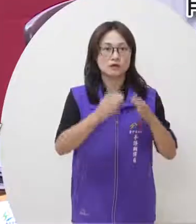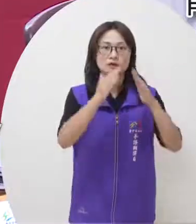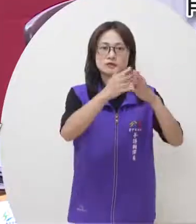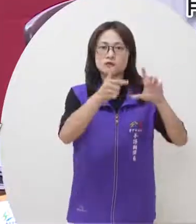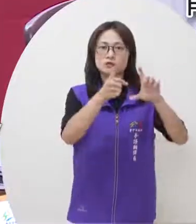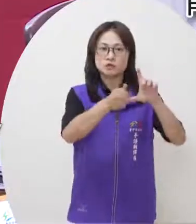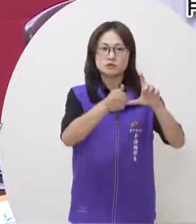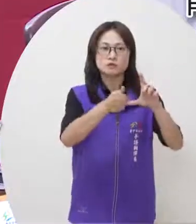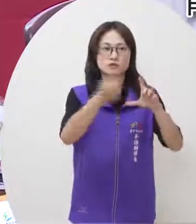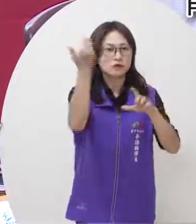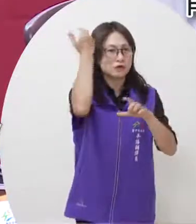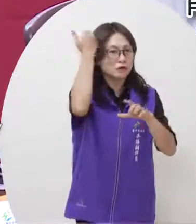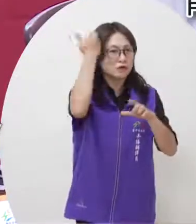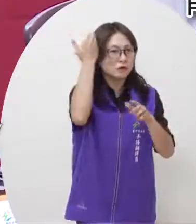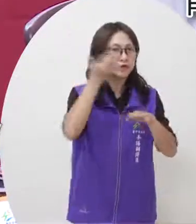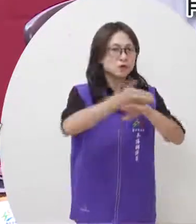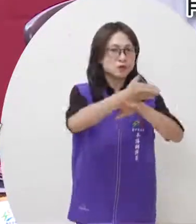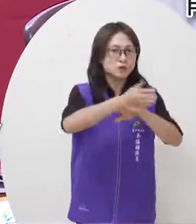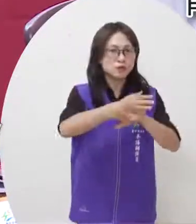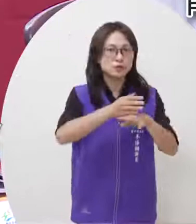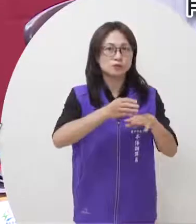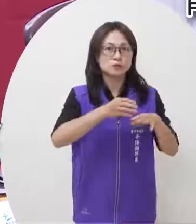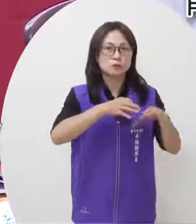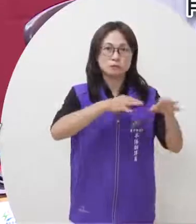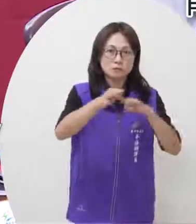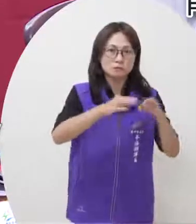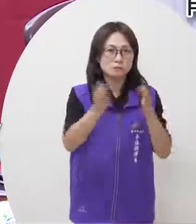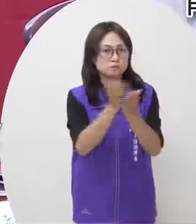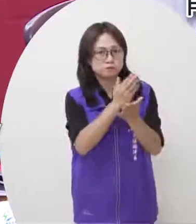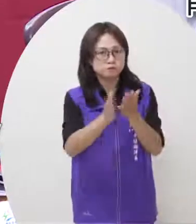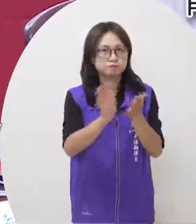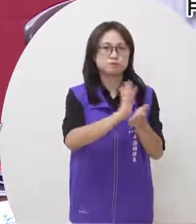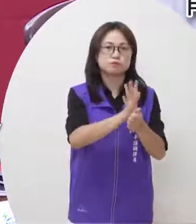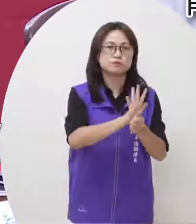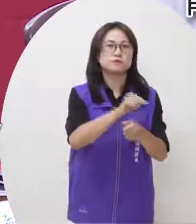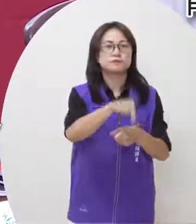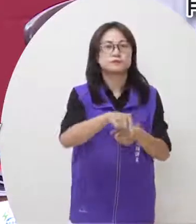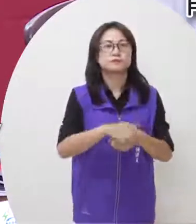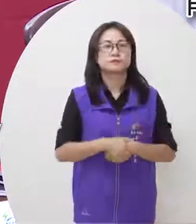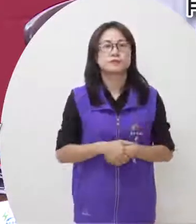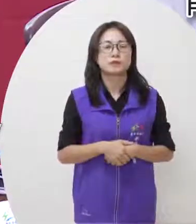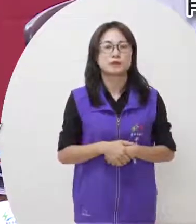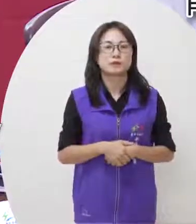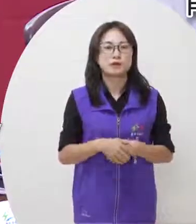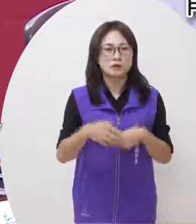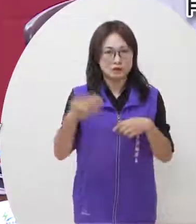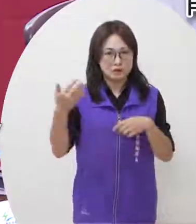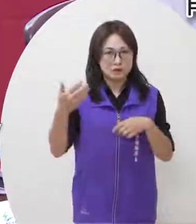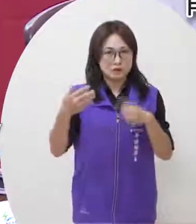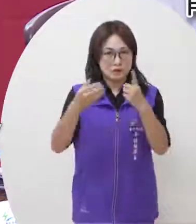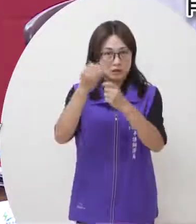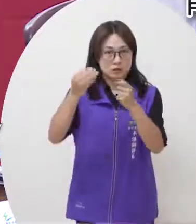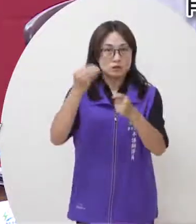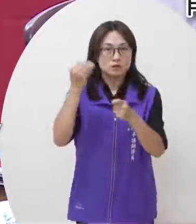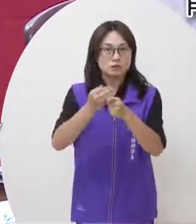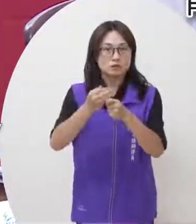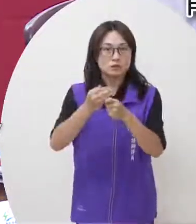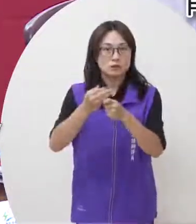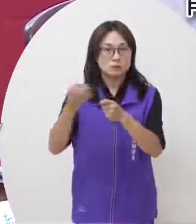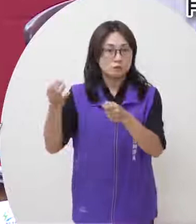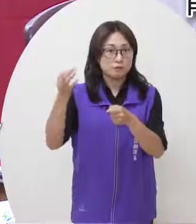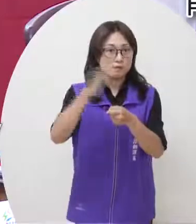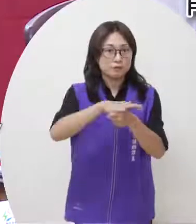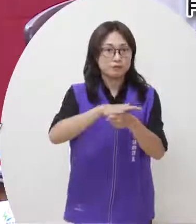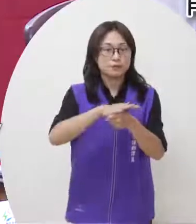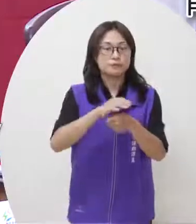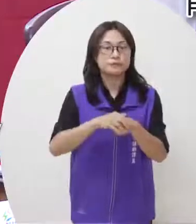运及服务评鉴案。那原则上，它每年都会补助我们一定比例。那今年109元部分是补助了